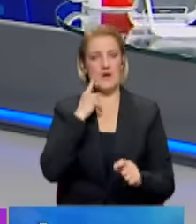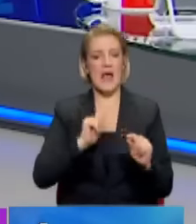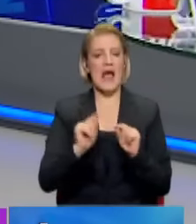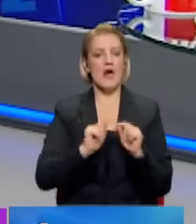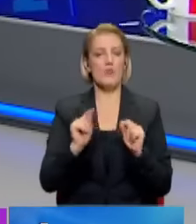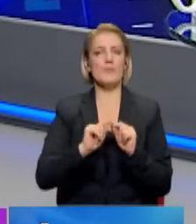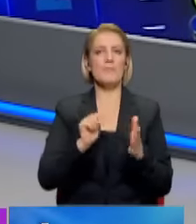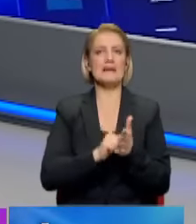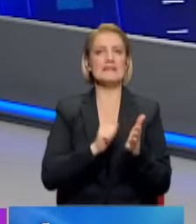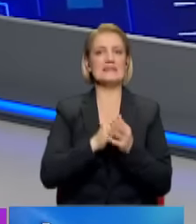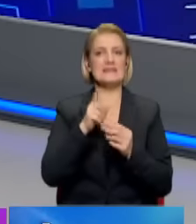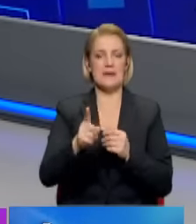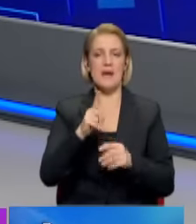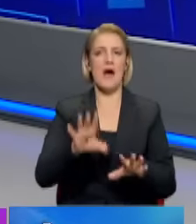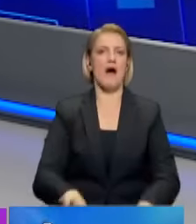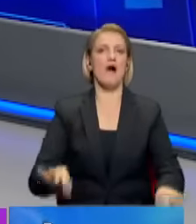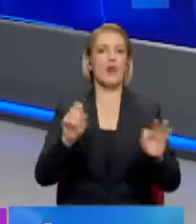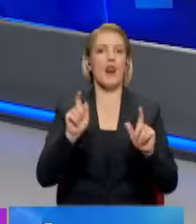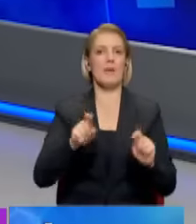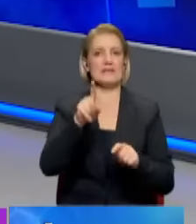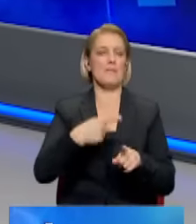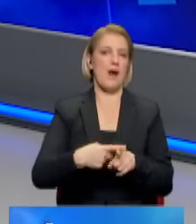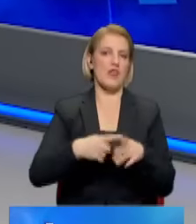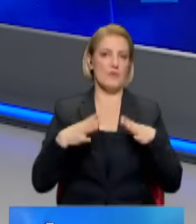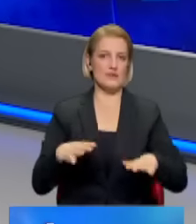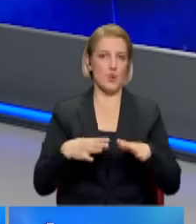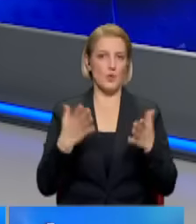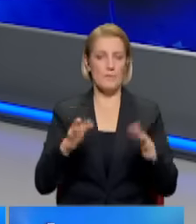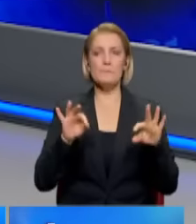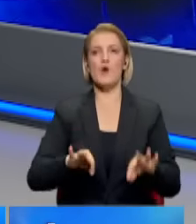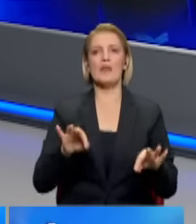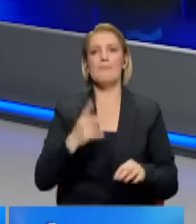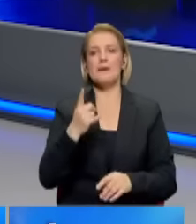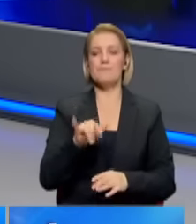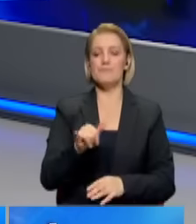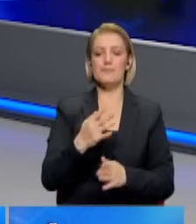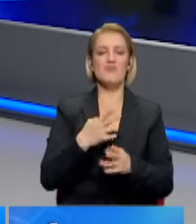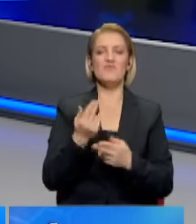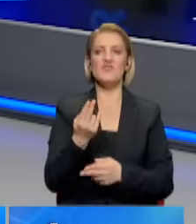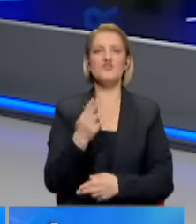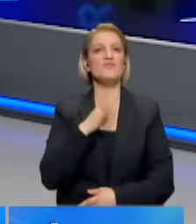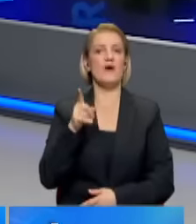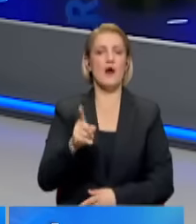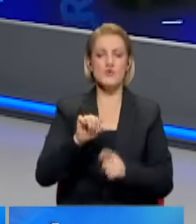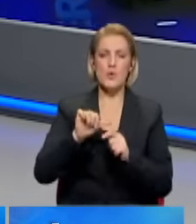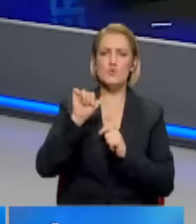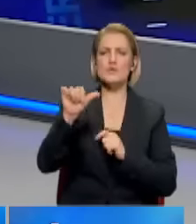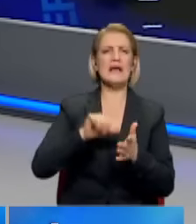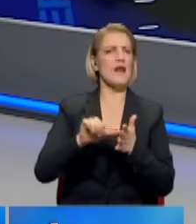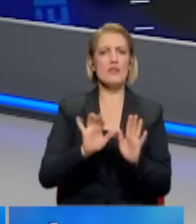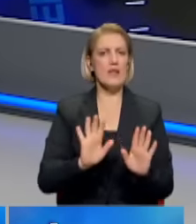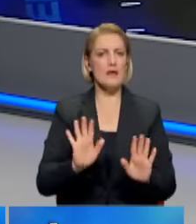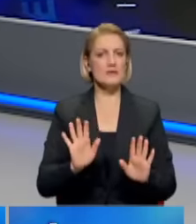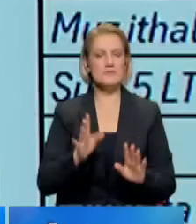Ekonomim gazetesinin yaptığı bir hazırlığı sizlerle paylaşmak istiyoruz. Burada bir market fişi var. Çok uzak bir tarihten de